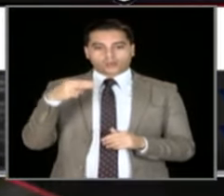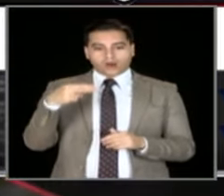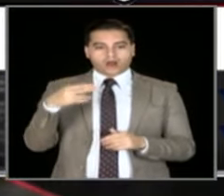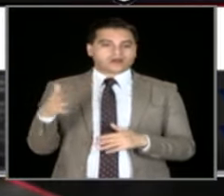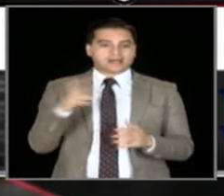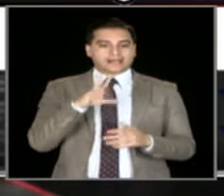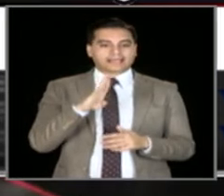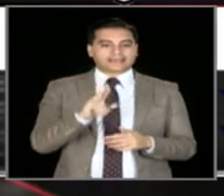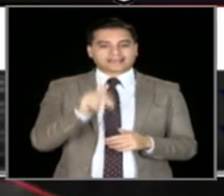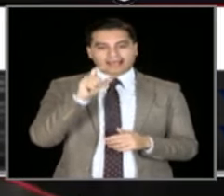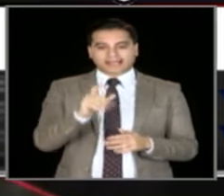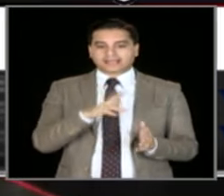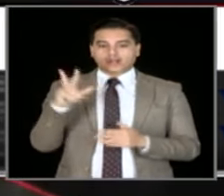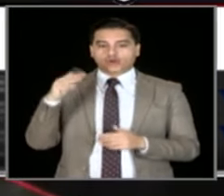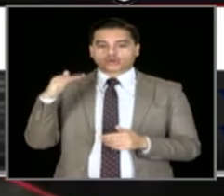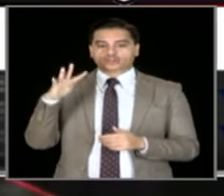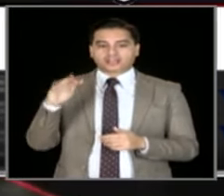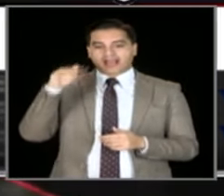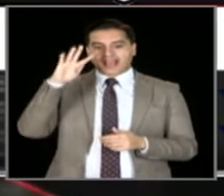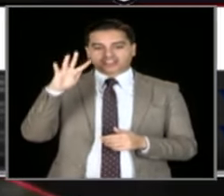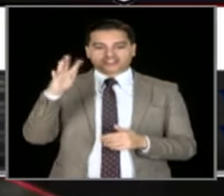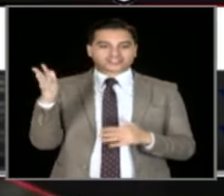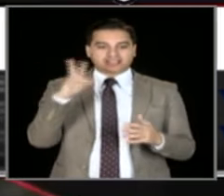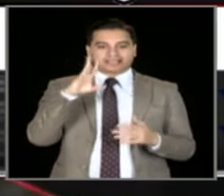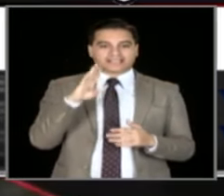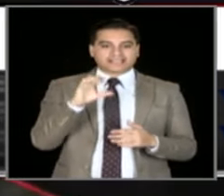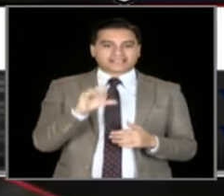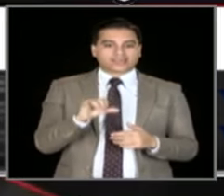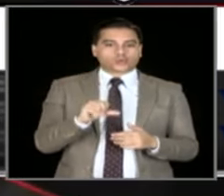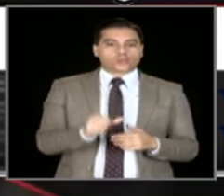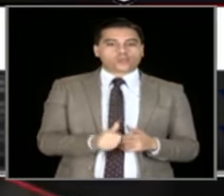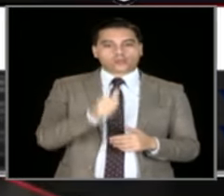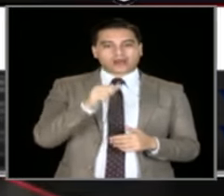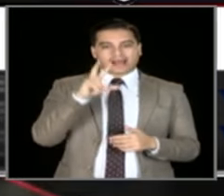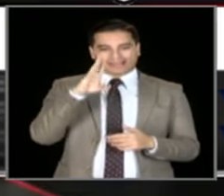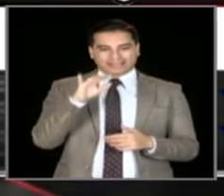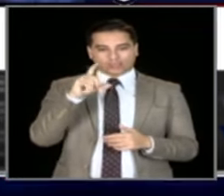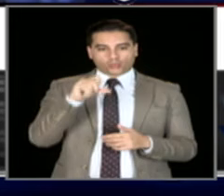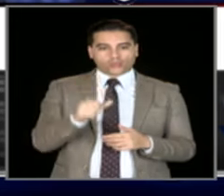الخروع، الكتان، الخشخاش، الكنوة. كتان.